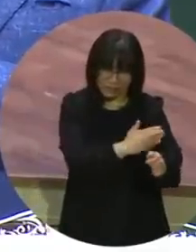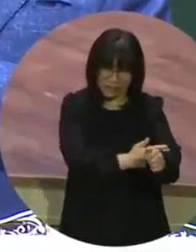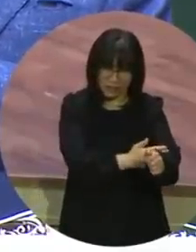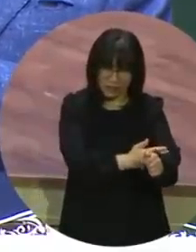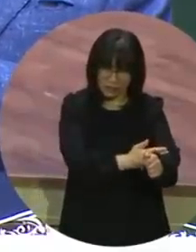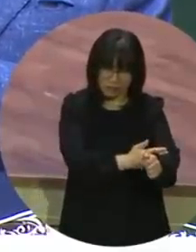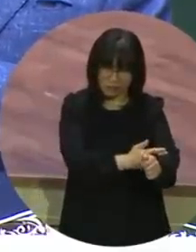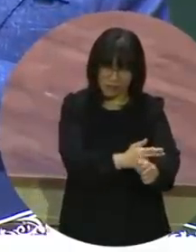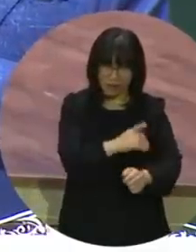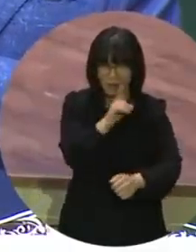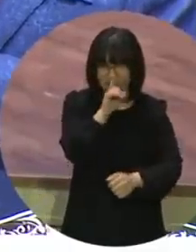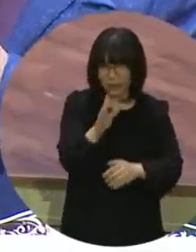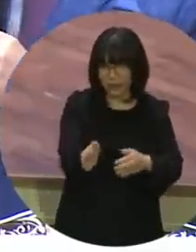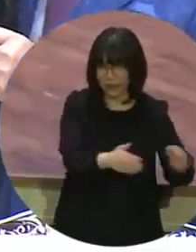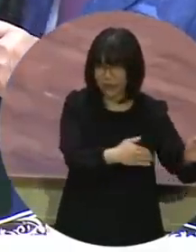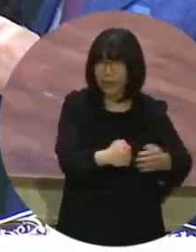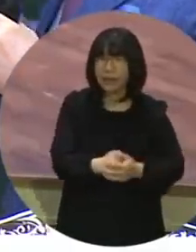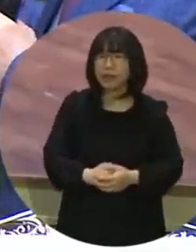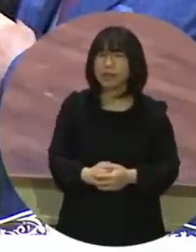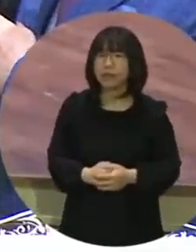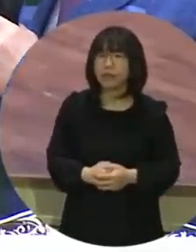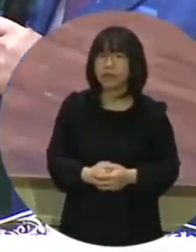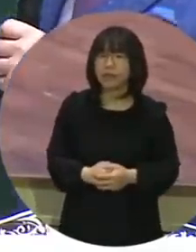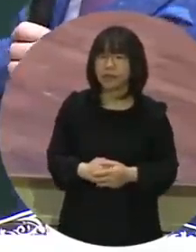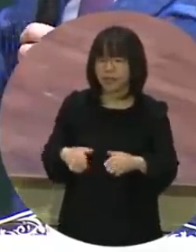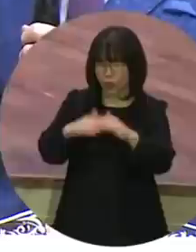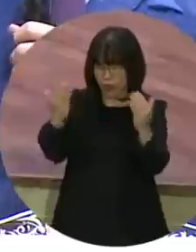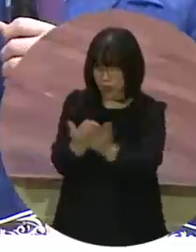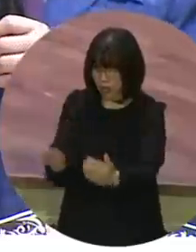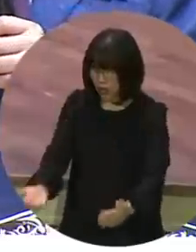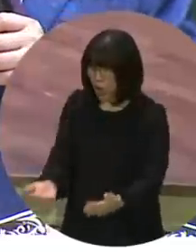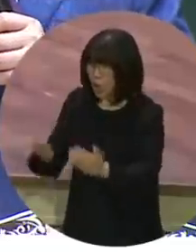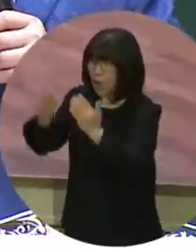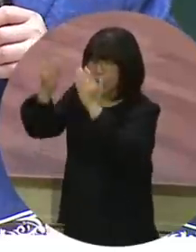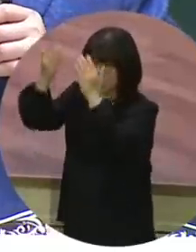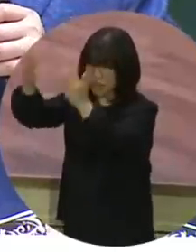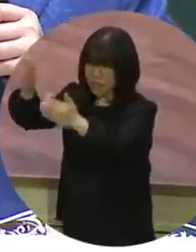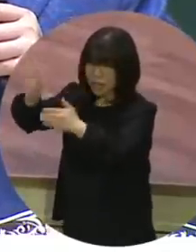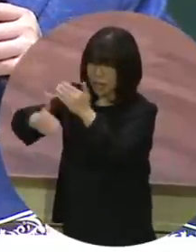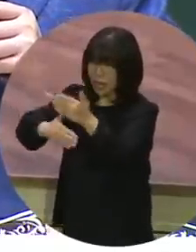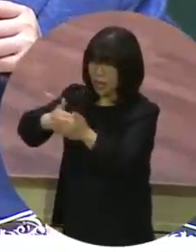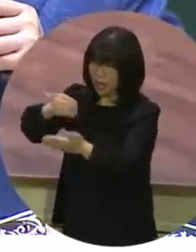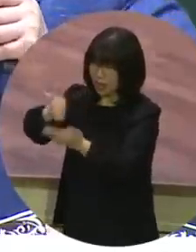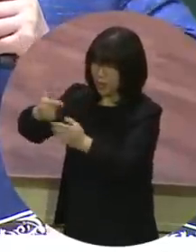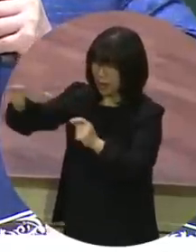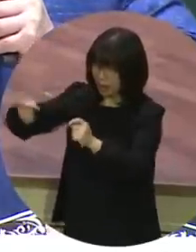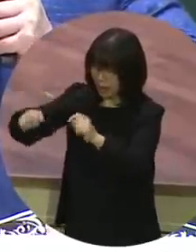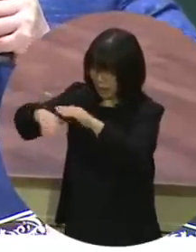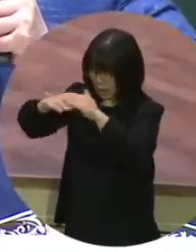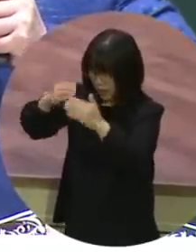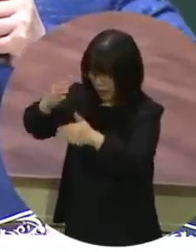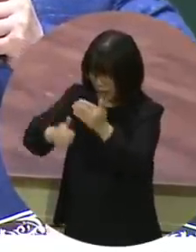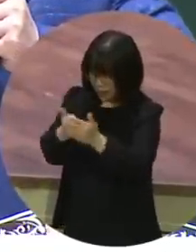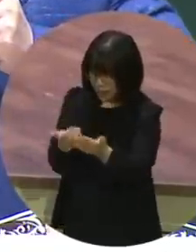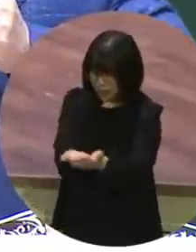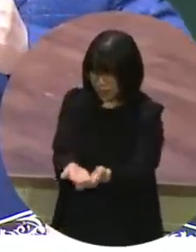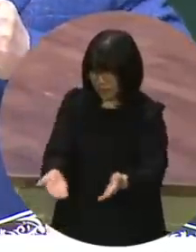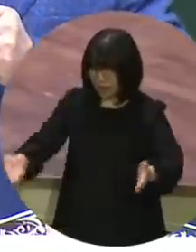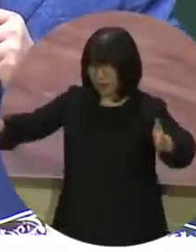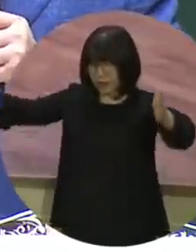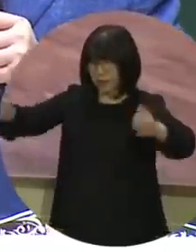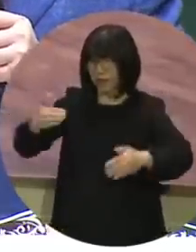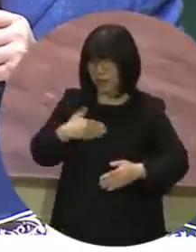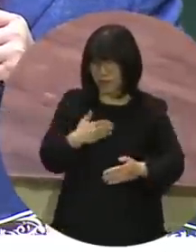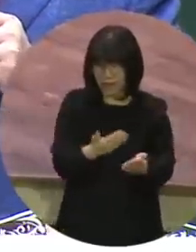고생할 팔자야. 그런데 이 절대 헌신으로 하나님 앞에 하나님의 스케일로 바꿔보시기 바랍니다.